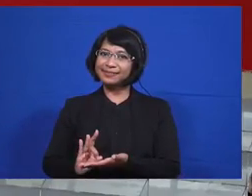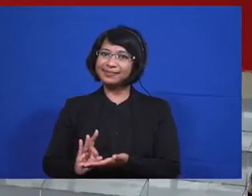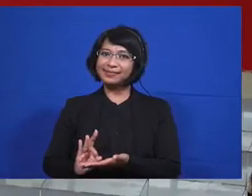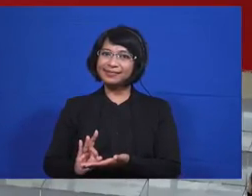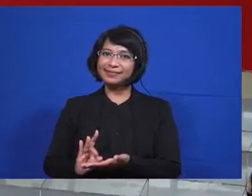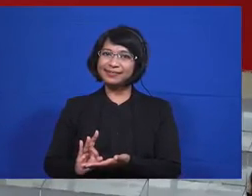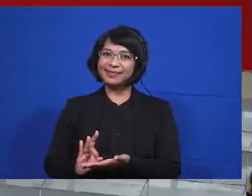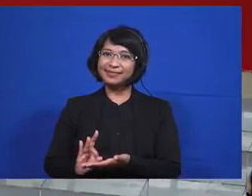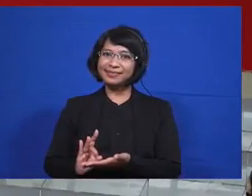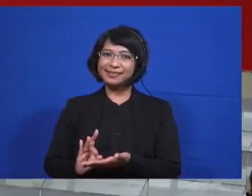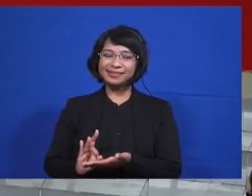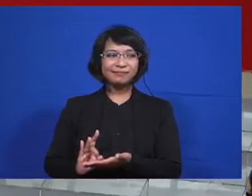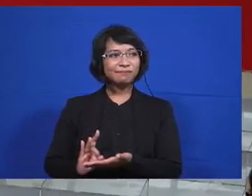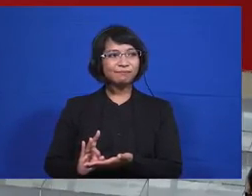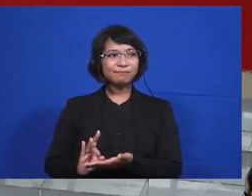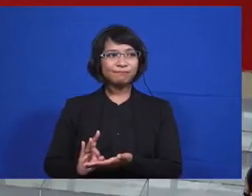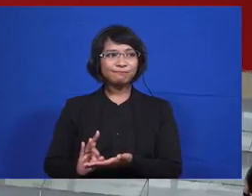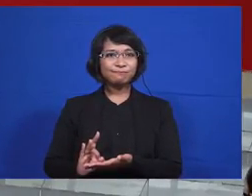sendiri.